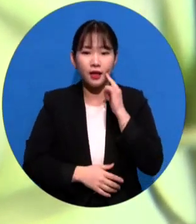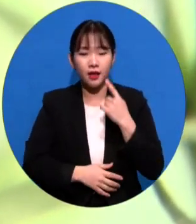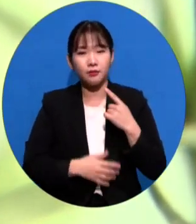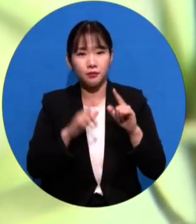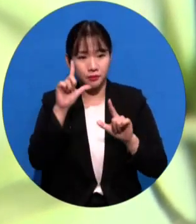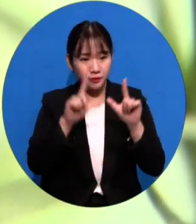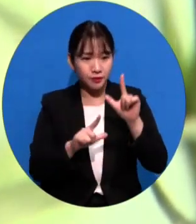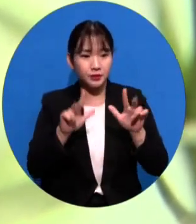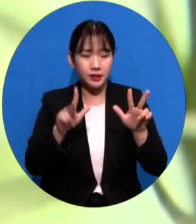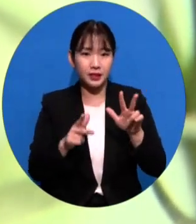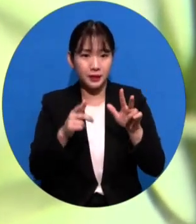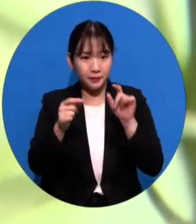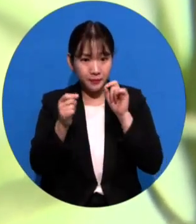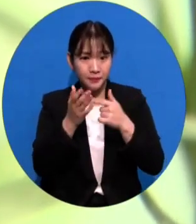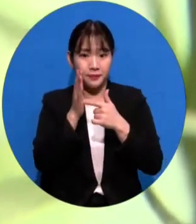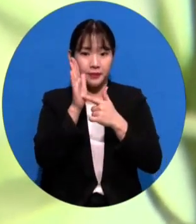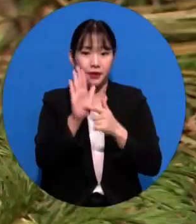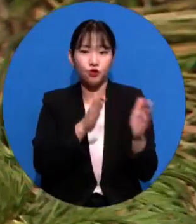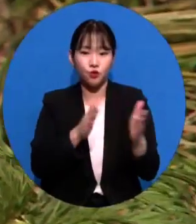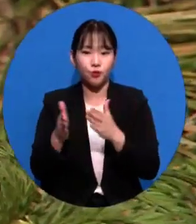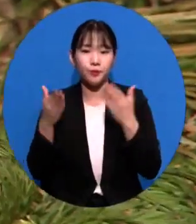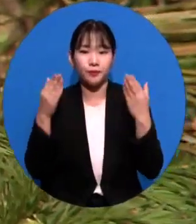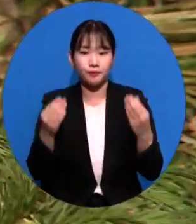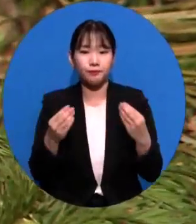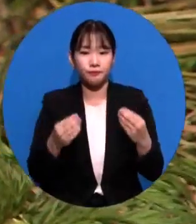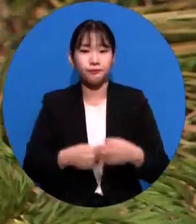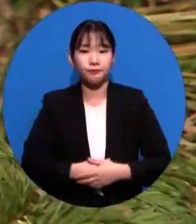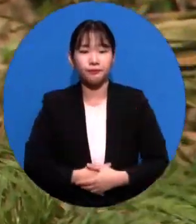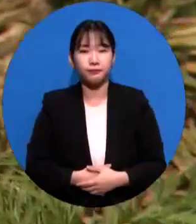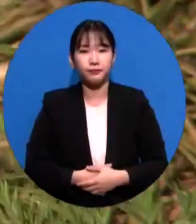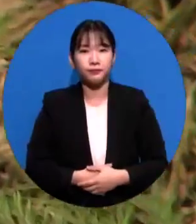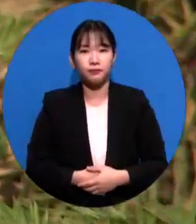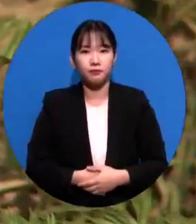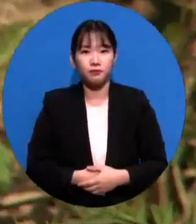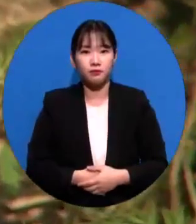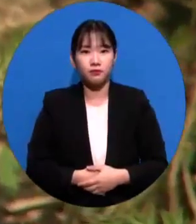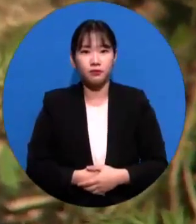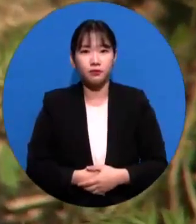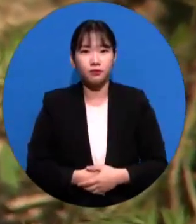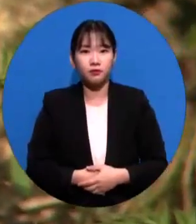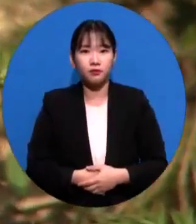이제 막 드러낼 준비를 마쳤습니다. MBC 뉴스 김윤입니다.